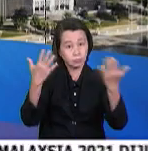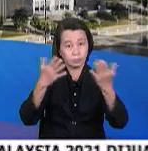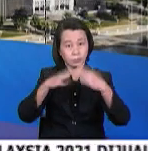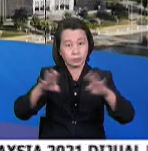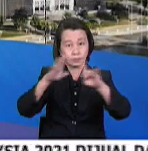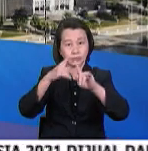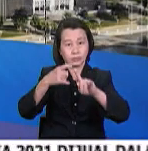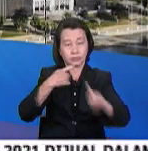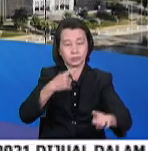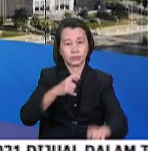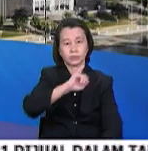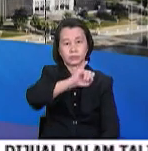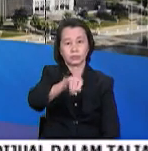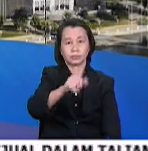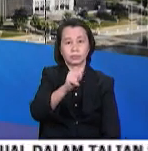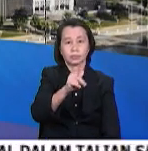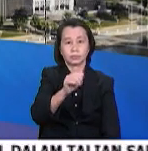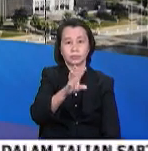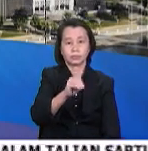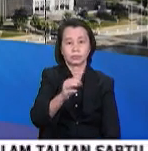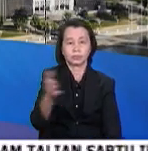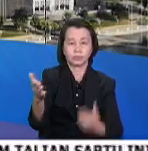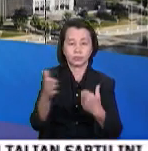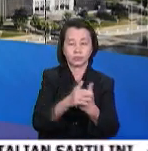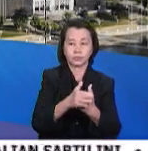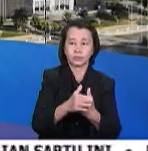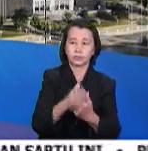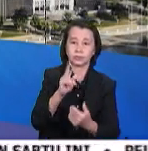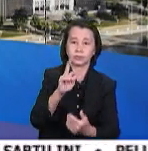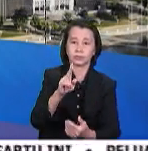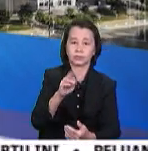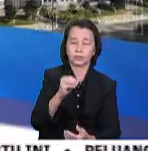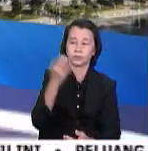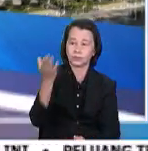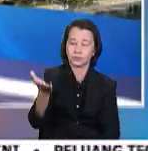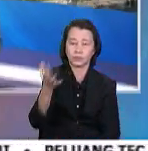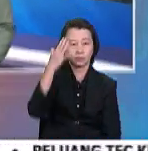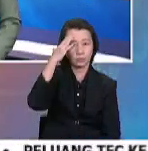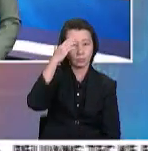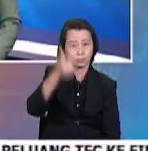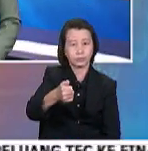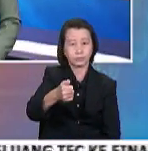langsung dari Kompleks Islam Putrajaya. Kembali ke Angkasa Puri untuk berita selanjutnya. Assalamualaikum.